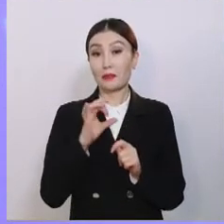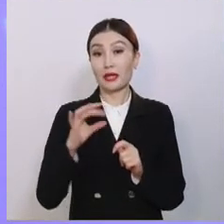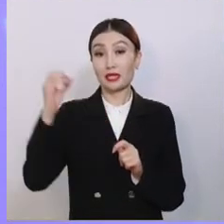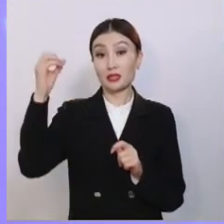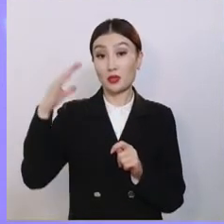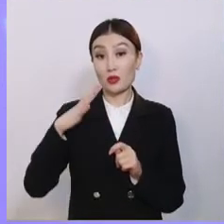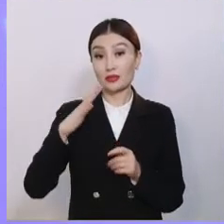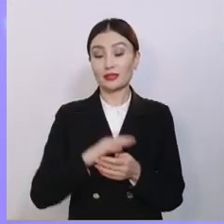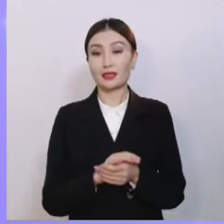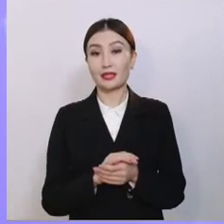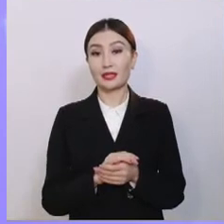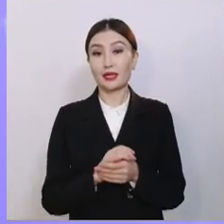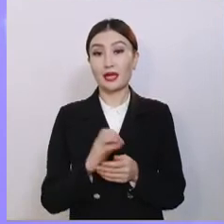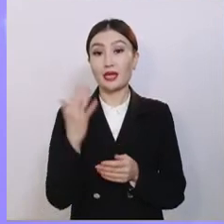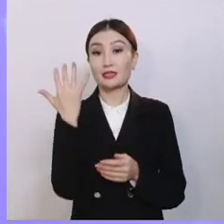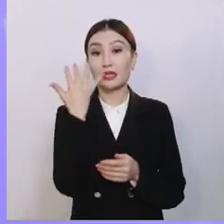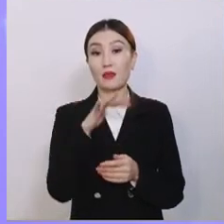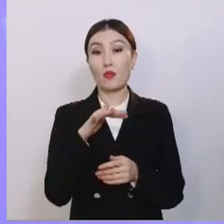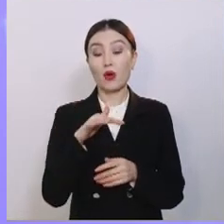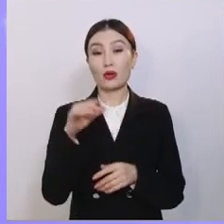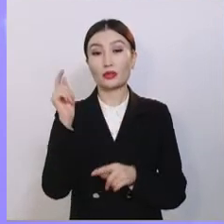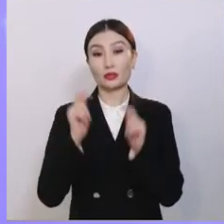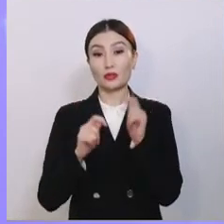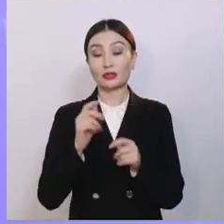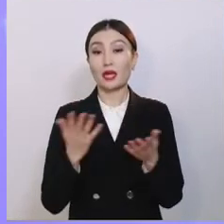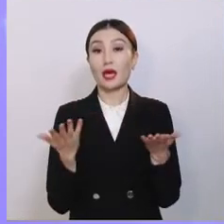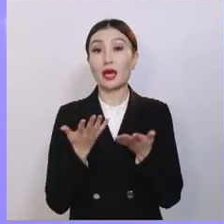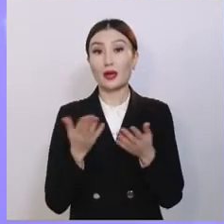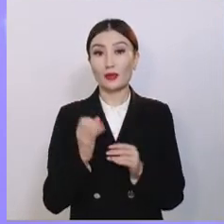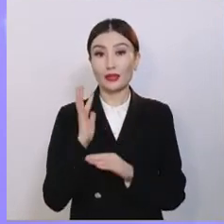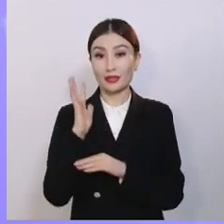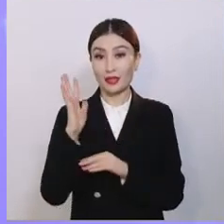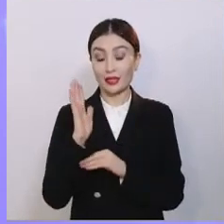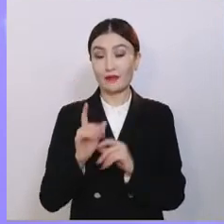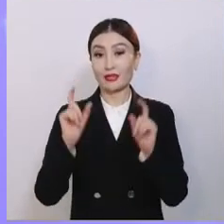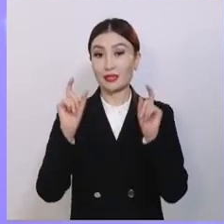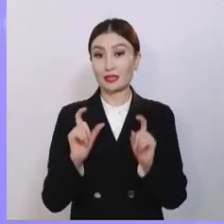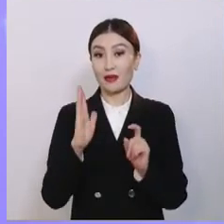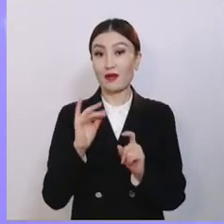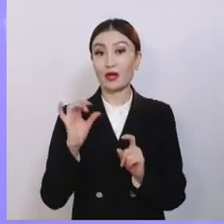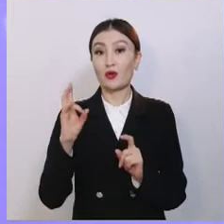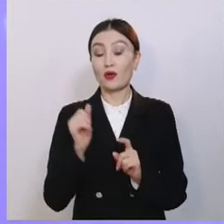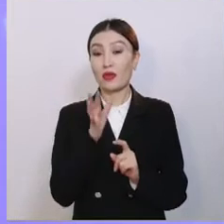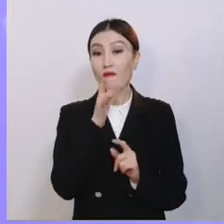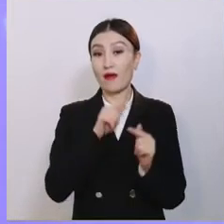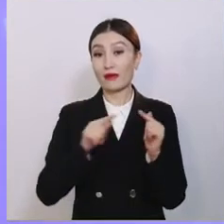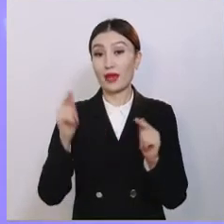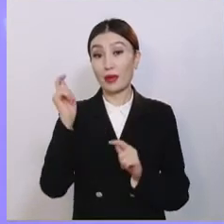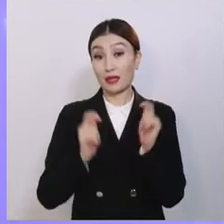солнце? Слепой дождь. На какое дерево садится ворона во время